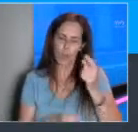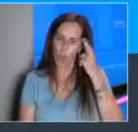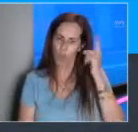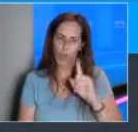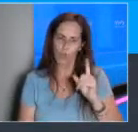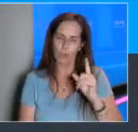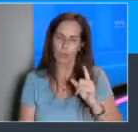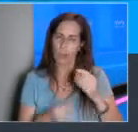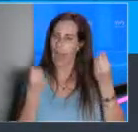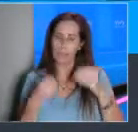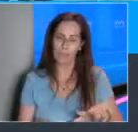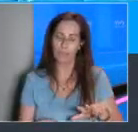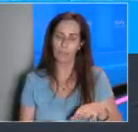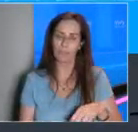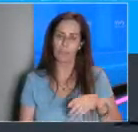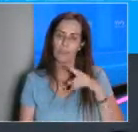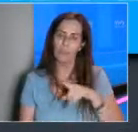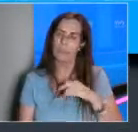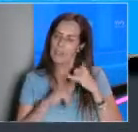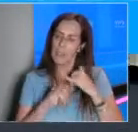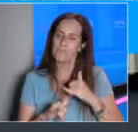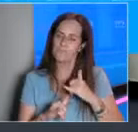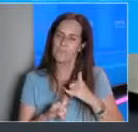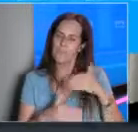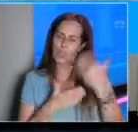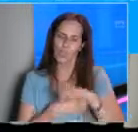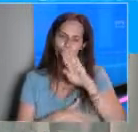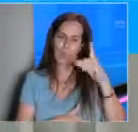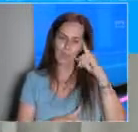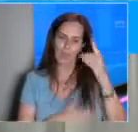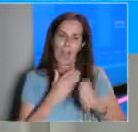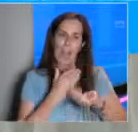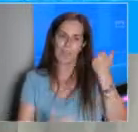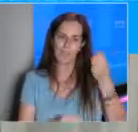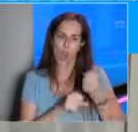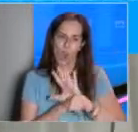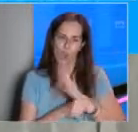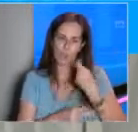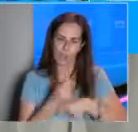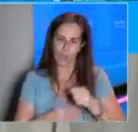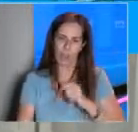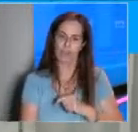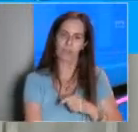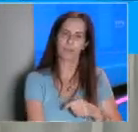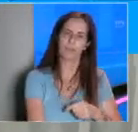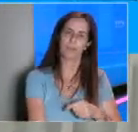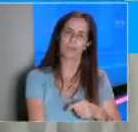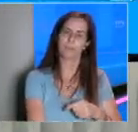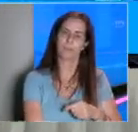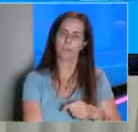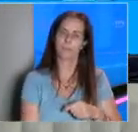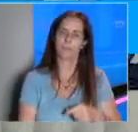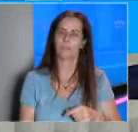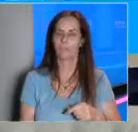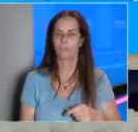יודעת להפסיד. היא תביא את הקץ על נתניהו, לדעתי עוד הרבה לפני הקורונה והכלכלה, בנסיבות כאלה